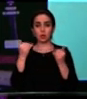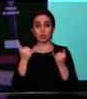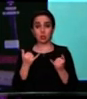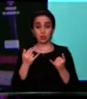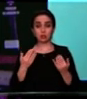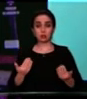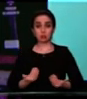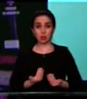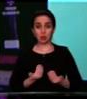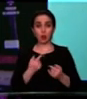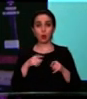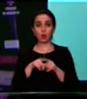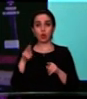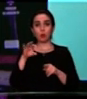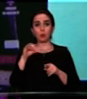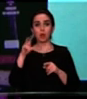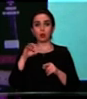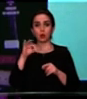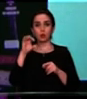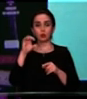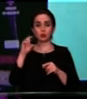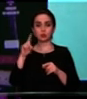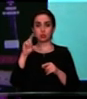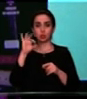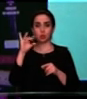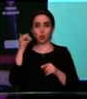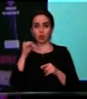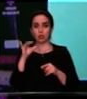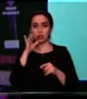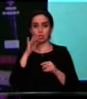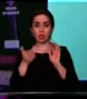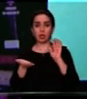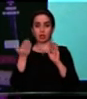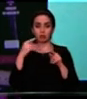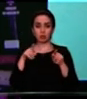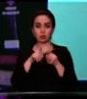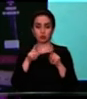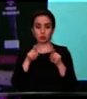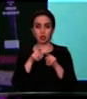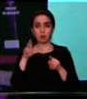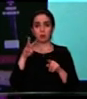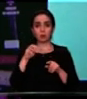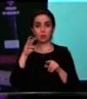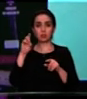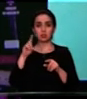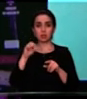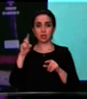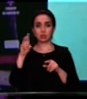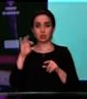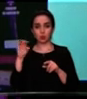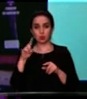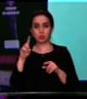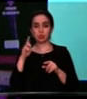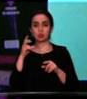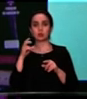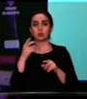дәстләпке хаят эрасы, палеозой эрасы, палеозой сөздән алынган булып, кадимге хаят эрасы, мезозой эсе, мезоз